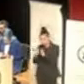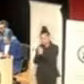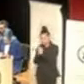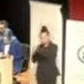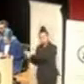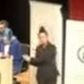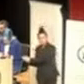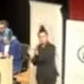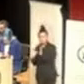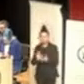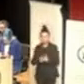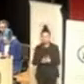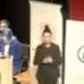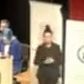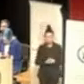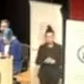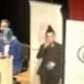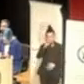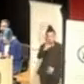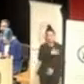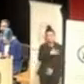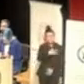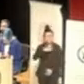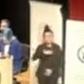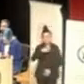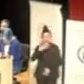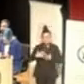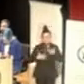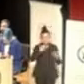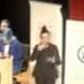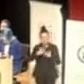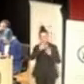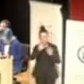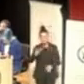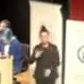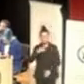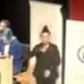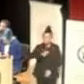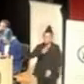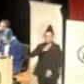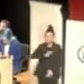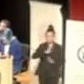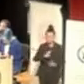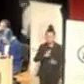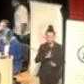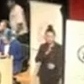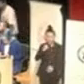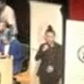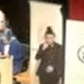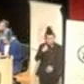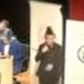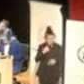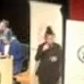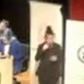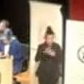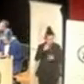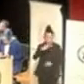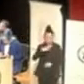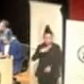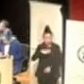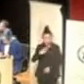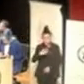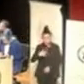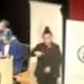Bir yürek ki isterse bütün acılara dayanabilir. Bir ruh ki isterse bütün zorlukları yenebilir. Öykünün bu